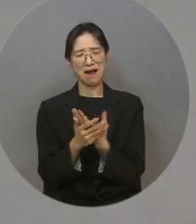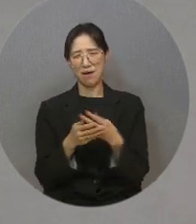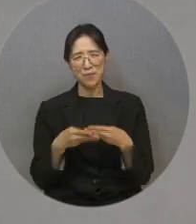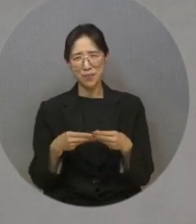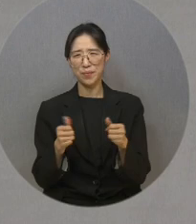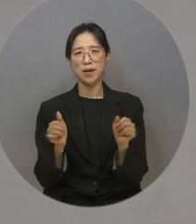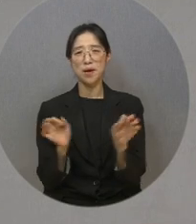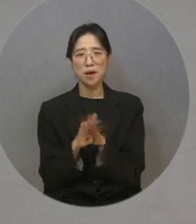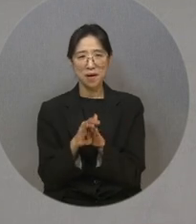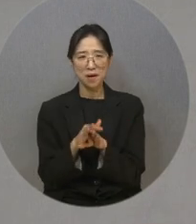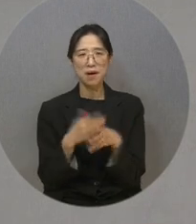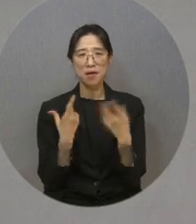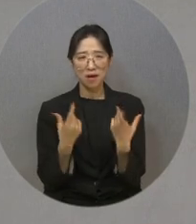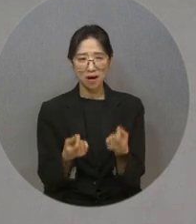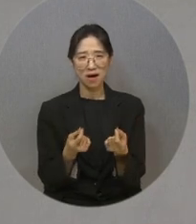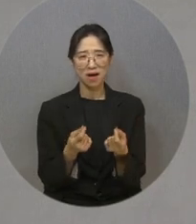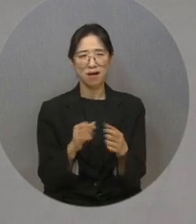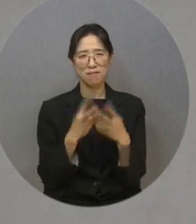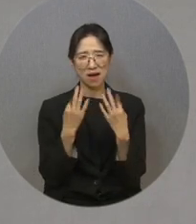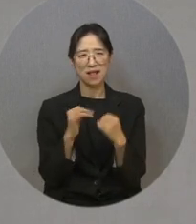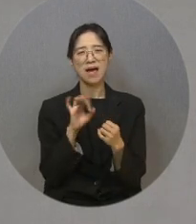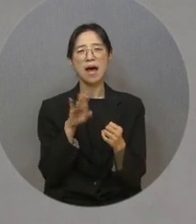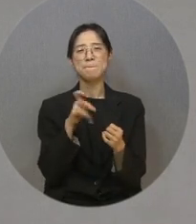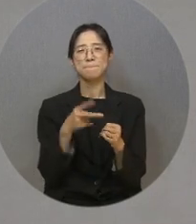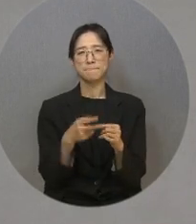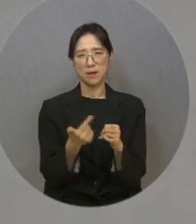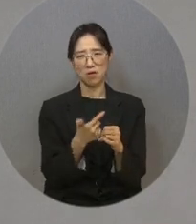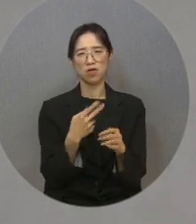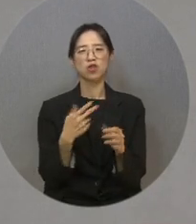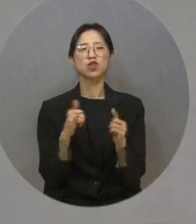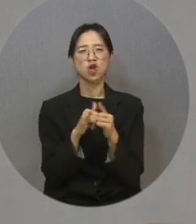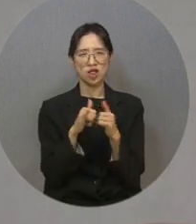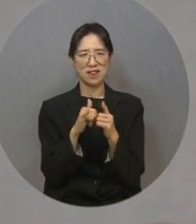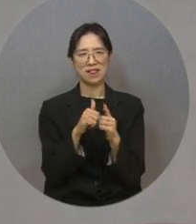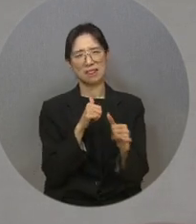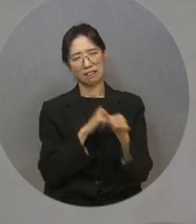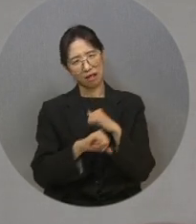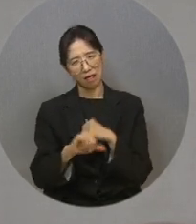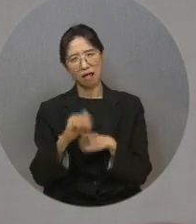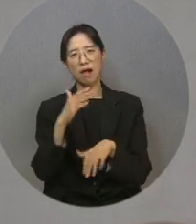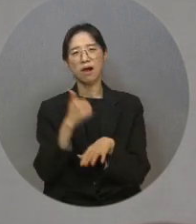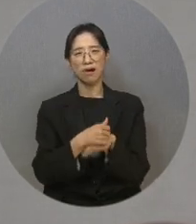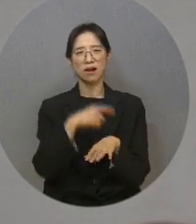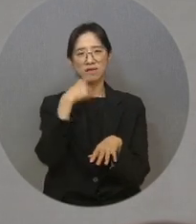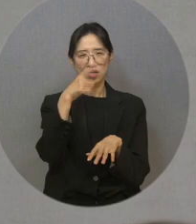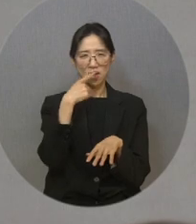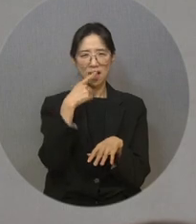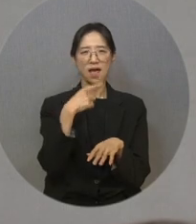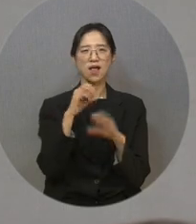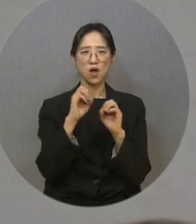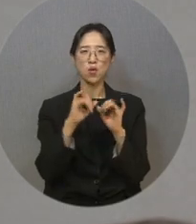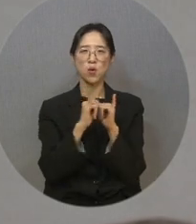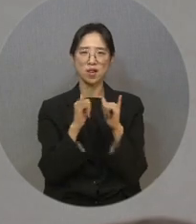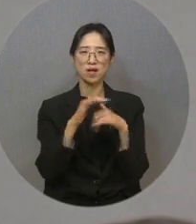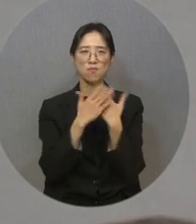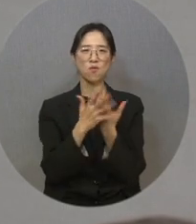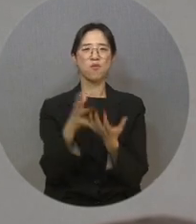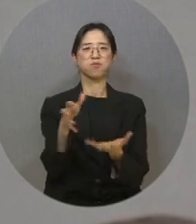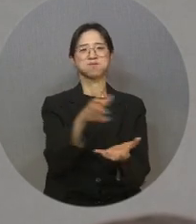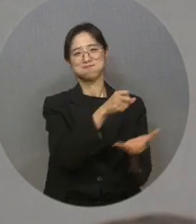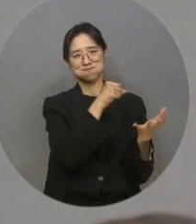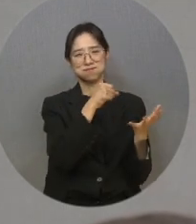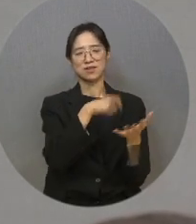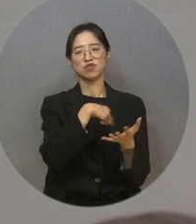분서갱유했듯이 많은 아편전쟁을 통해서 짐으로써 서양의 선교사들이 전부 가지고 미국의